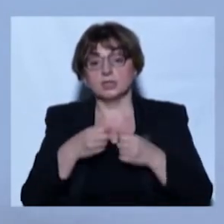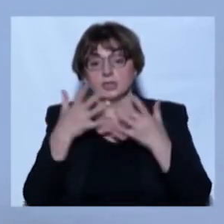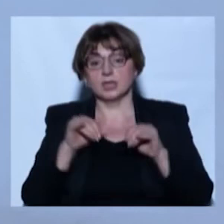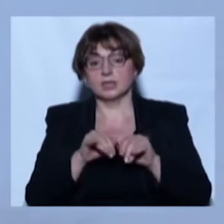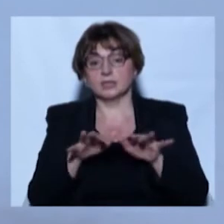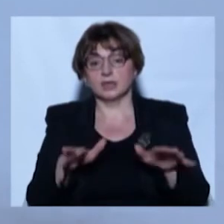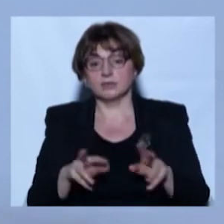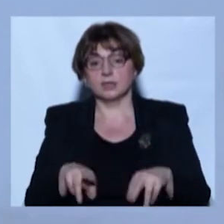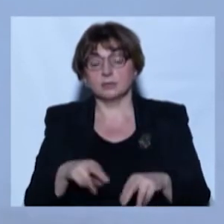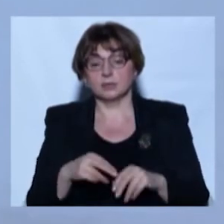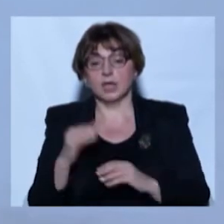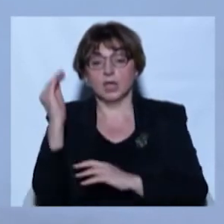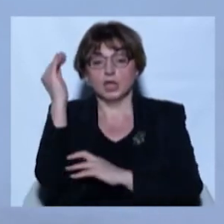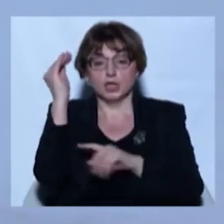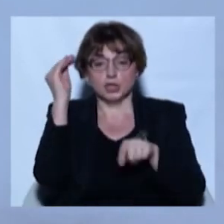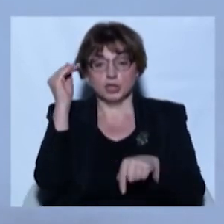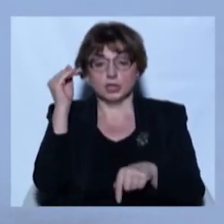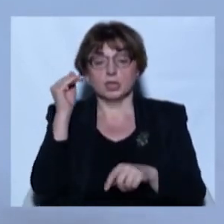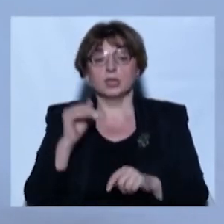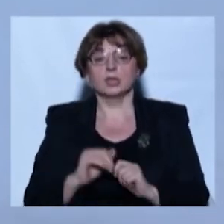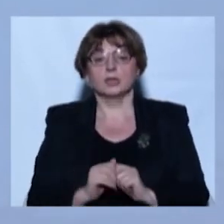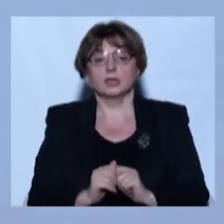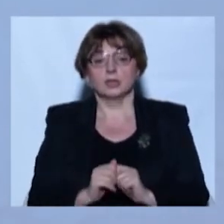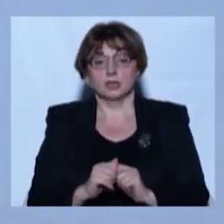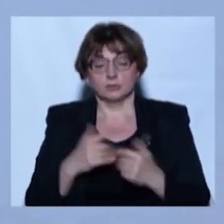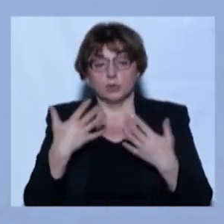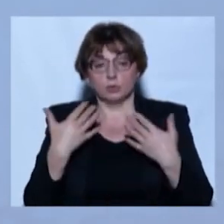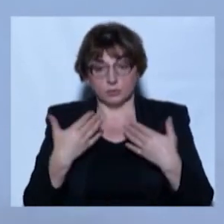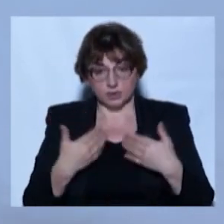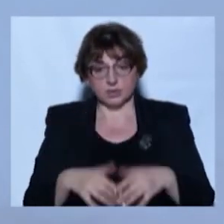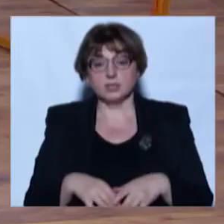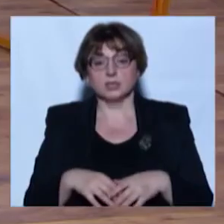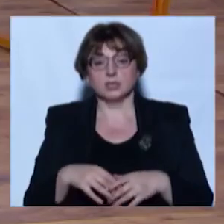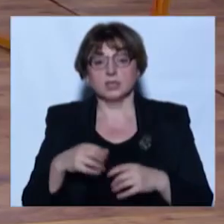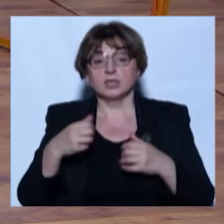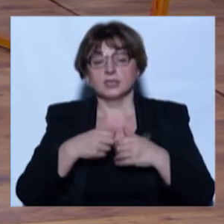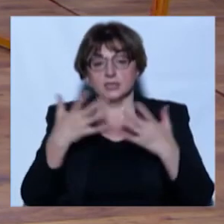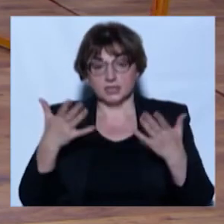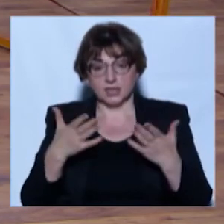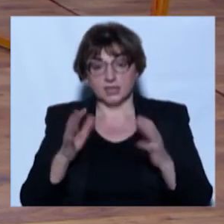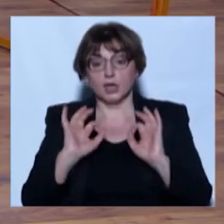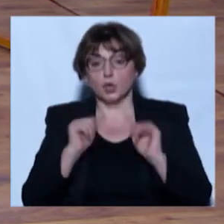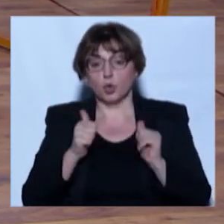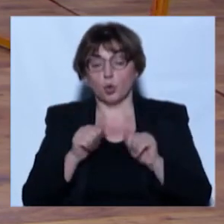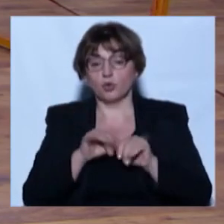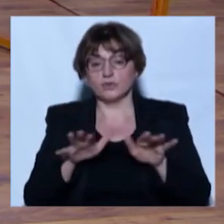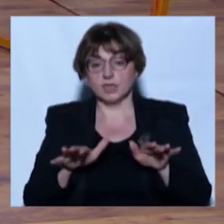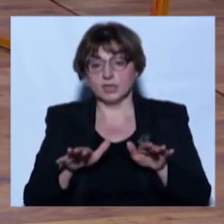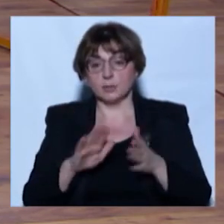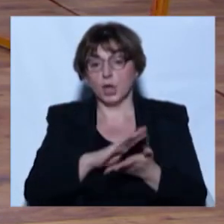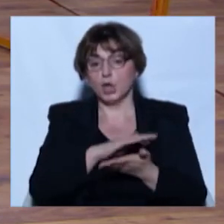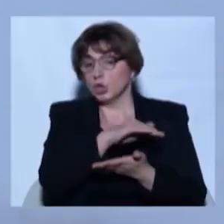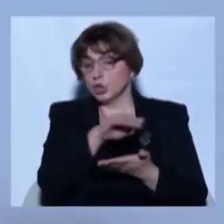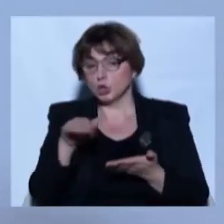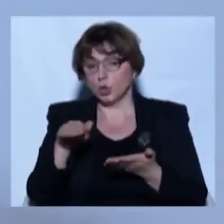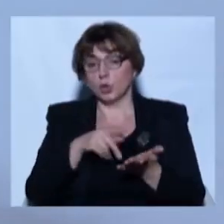გავრცელება და ჩრდილი. Თქვენ ალბათ უკვე იცით, რომ სინათლე სწორხაზოვნად ვრცელდება და